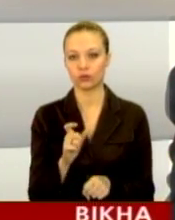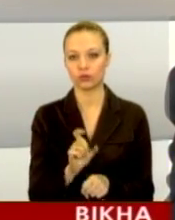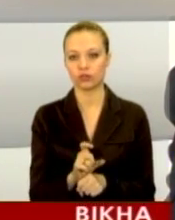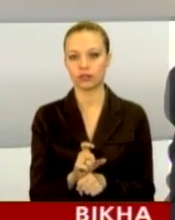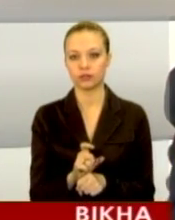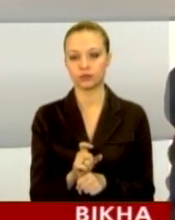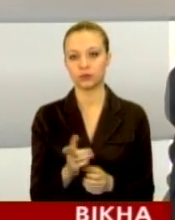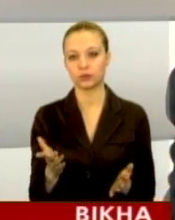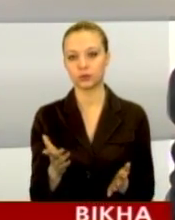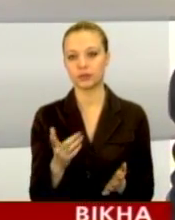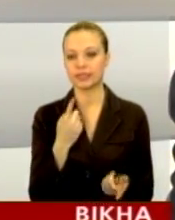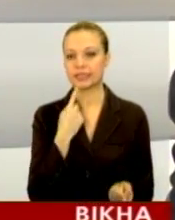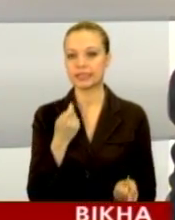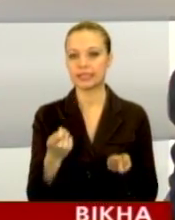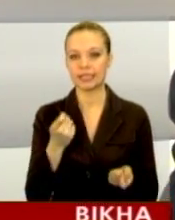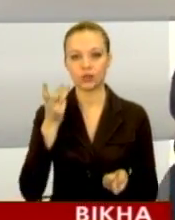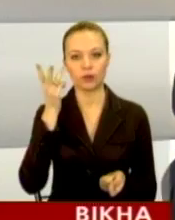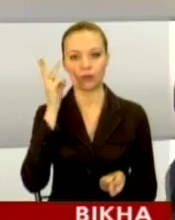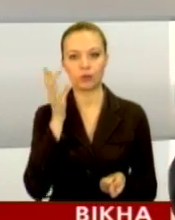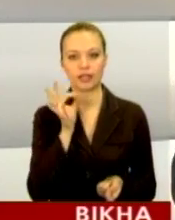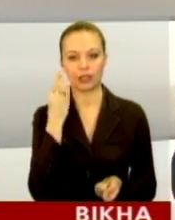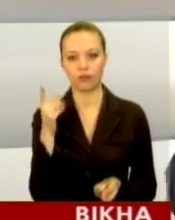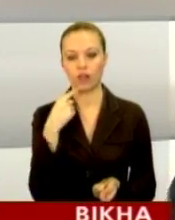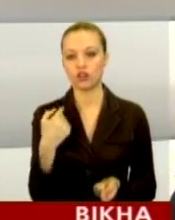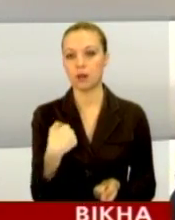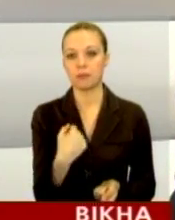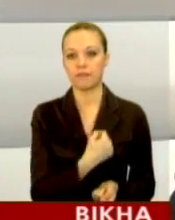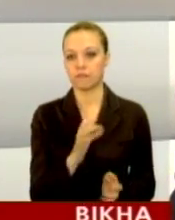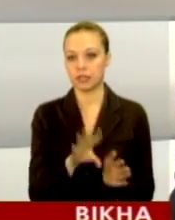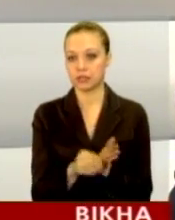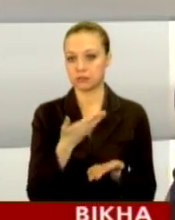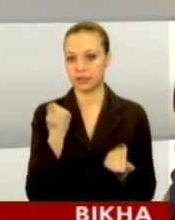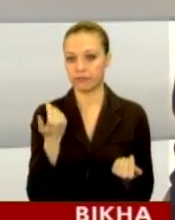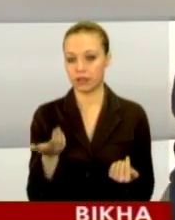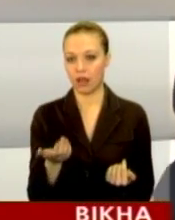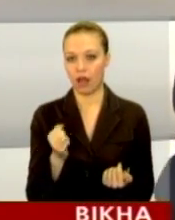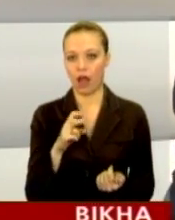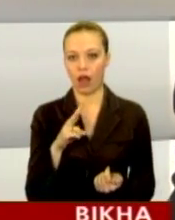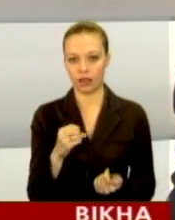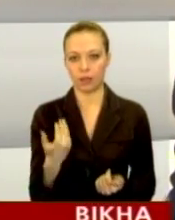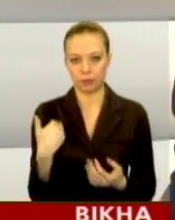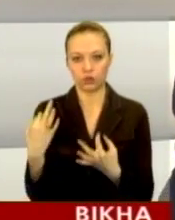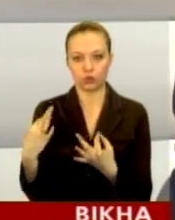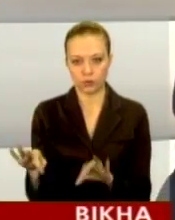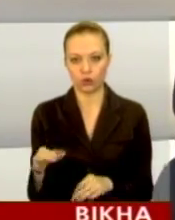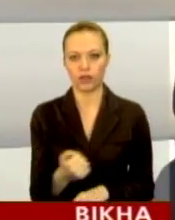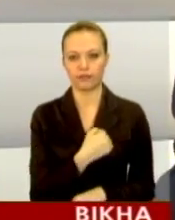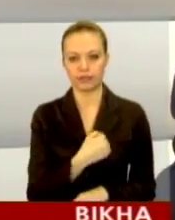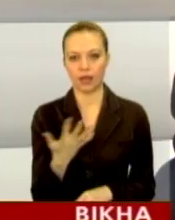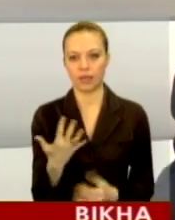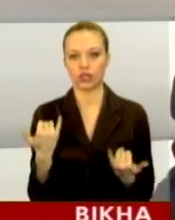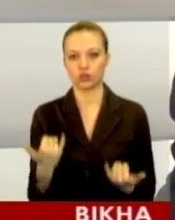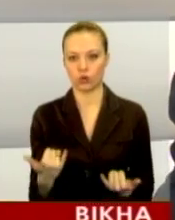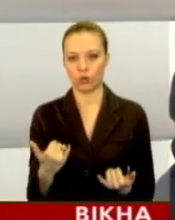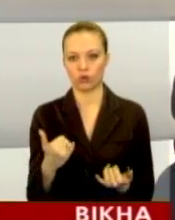ну, тендітно, дипломатично, хитро. Вона каже, ми військ не ввели, але ми дозволили військам, які